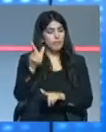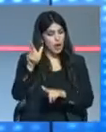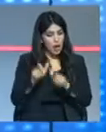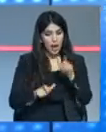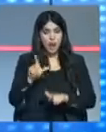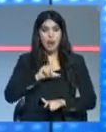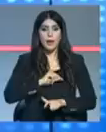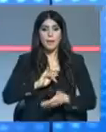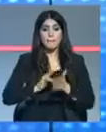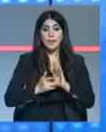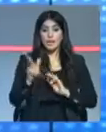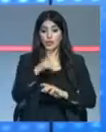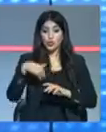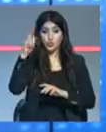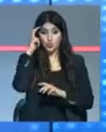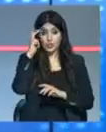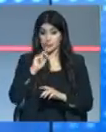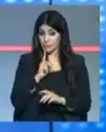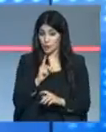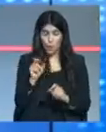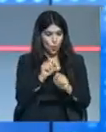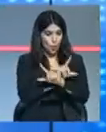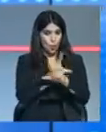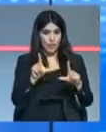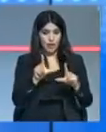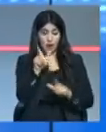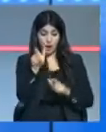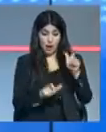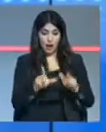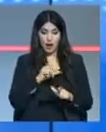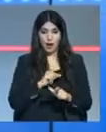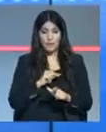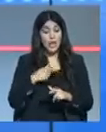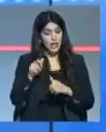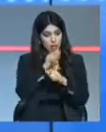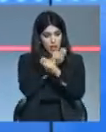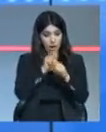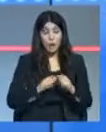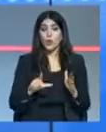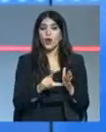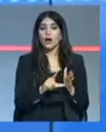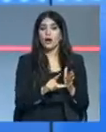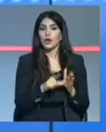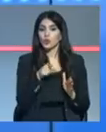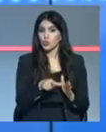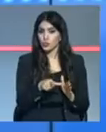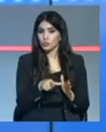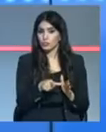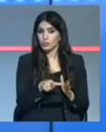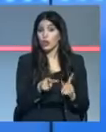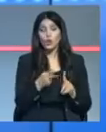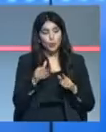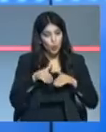التحلي بصفات الامن الجمهوري وهما لهنيه واضح وجلي وانهم تقيدوا بالقانون والعقيده اللي هي ناجحه على على